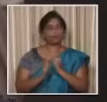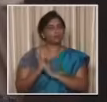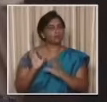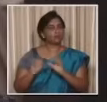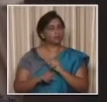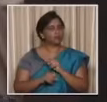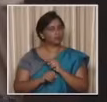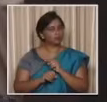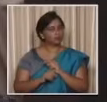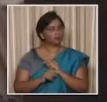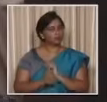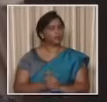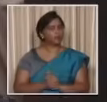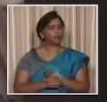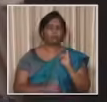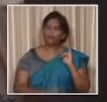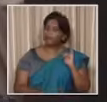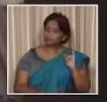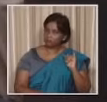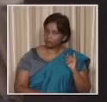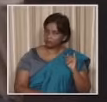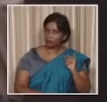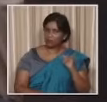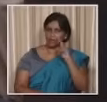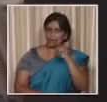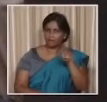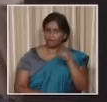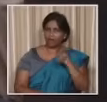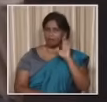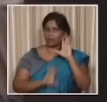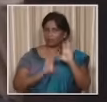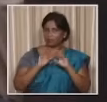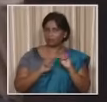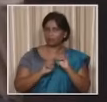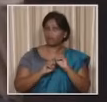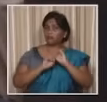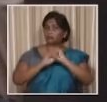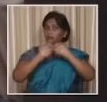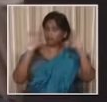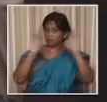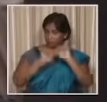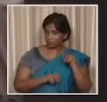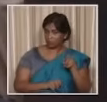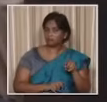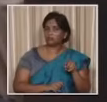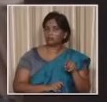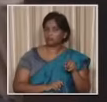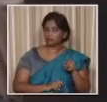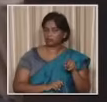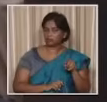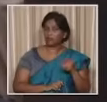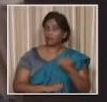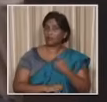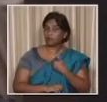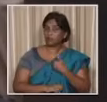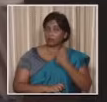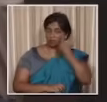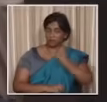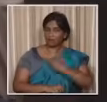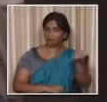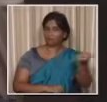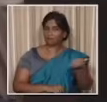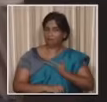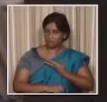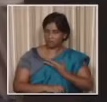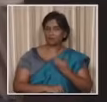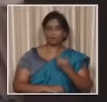මාධ්‍ය යම් කිසි වැරදි තොරතුරු හෙඩ්ලයින් වලට ගහලා මගේ චරිතය ඝාතනය